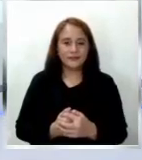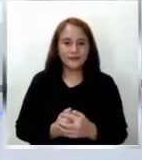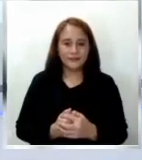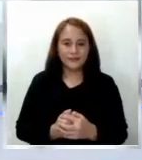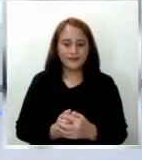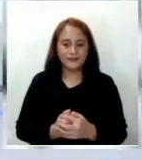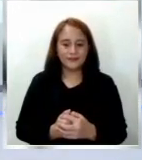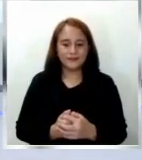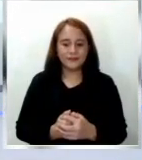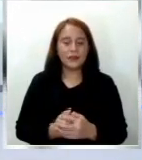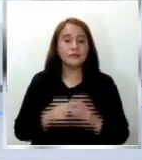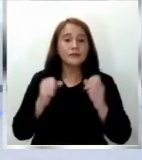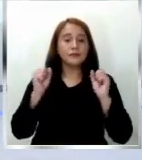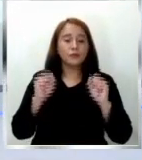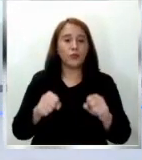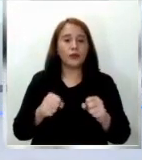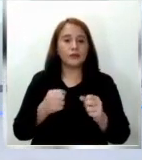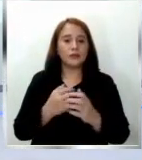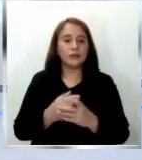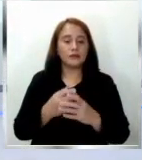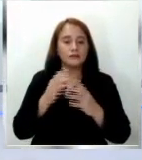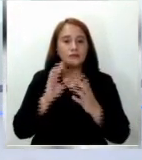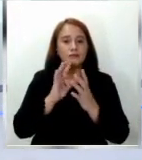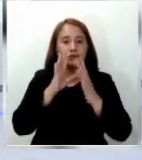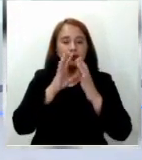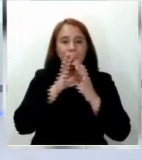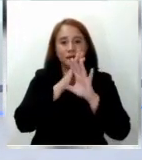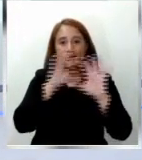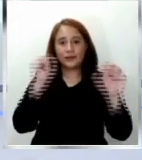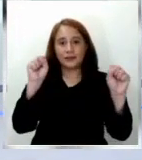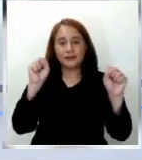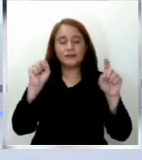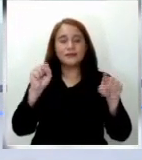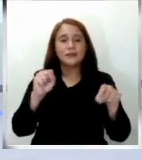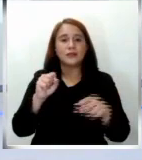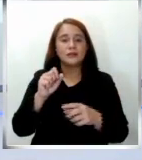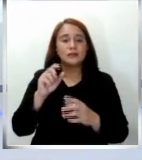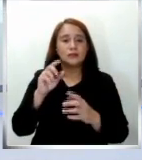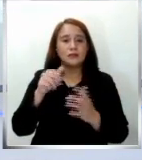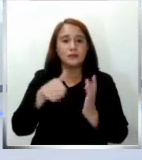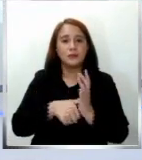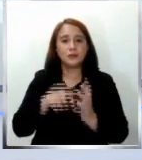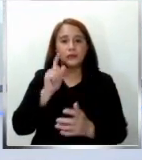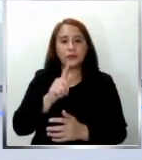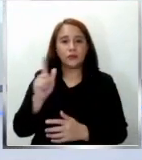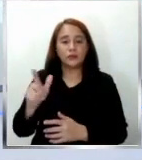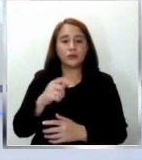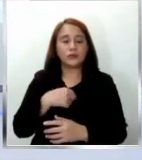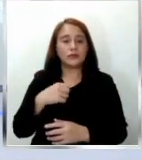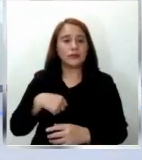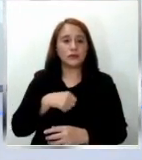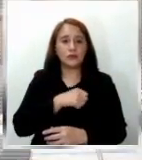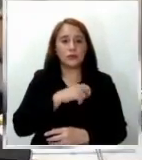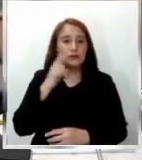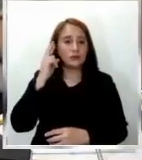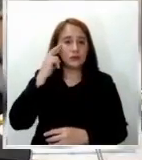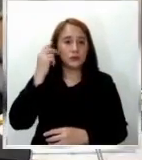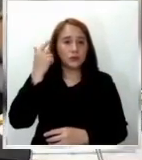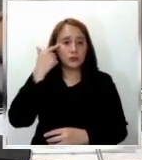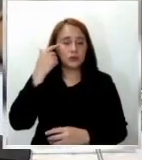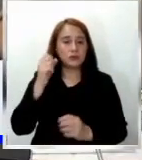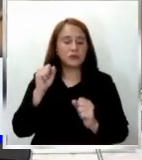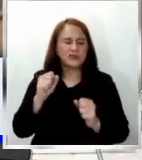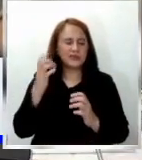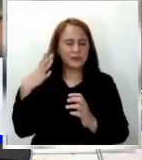Posible raw tumakbo sa pagka-presidente sa eleksyon 2022 si Senador Richard Gordon. Sabi ni Gordon, pinag-aaralan